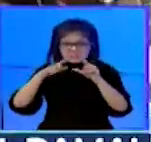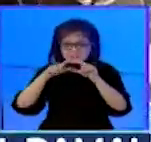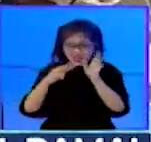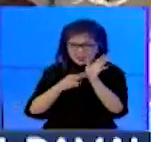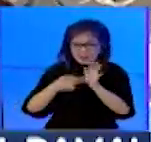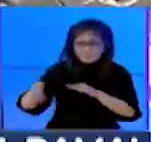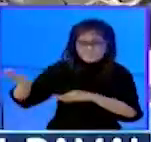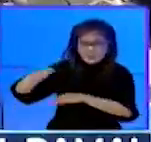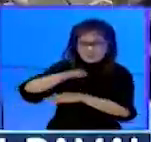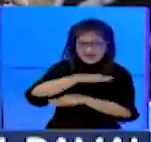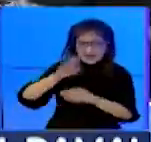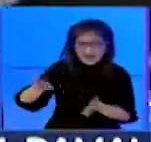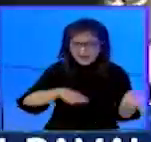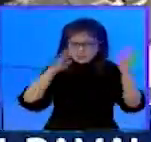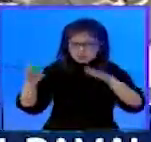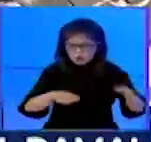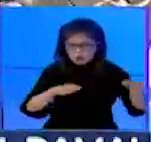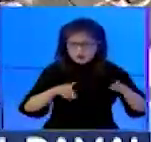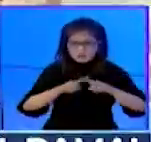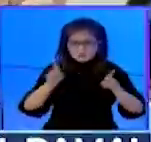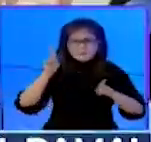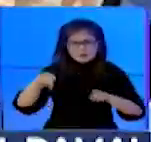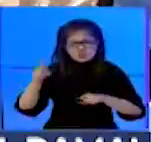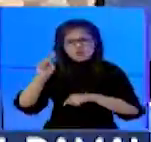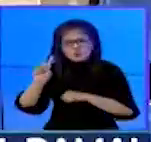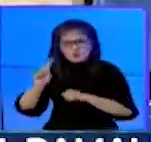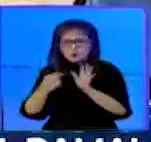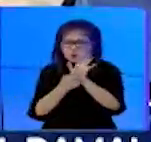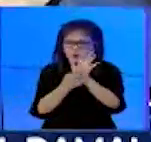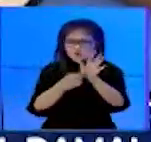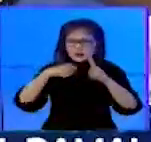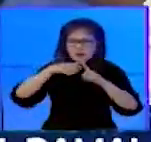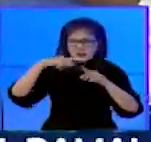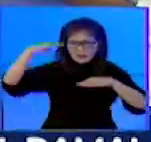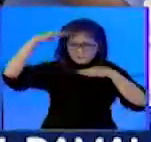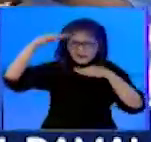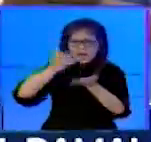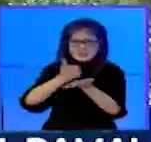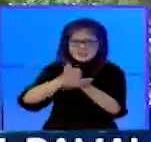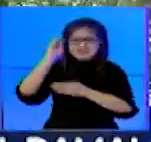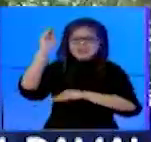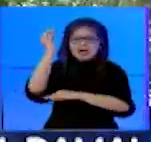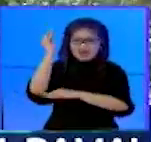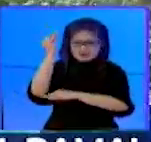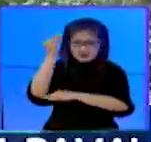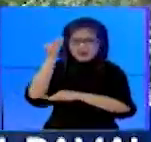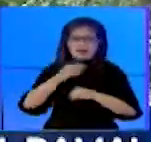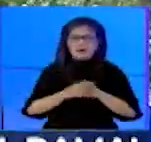bahwa Anda merupakan warga DKI Jakarta dengan menunjukkan KTP aslinya. Tentunya anak-anak dan